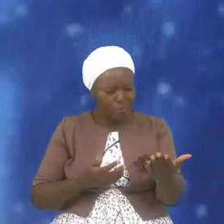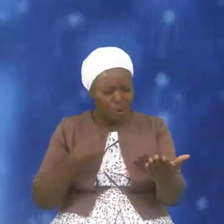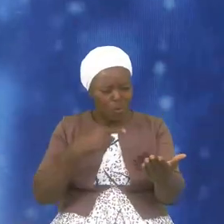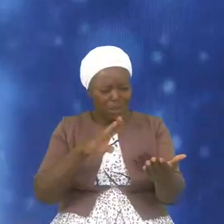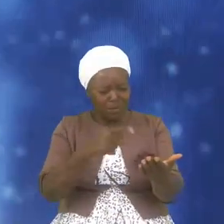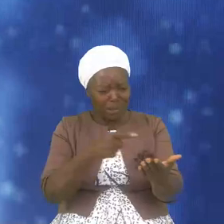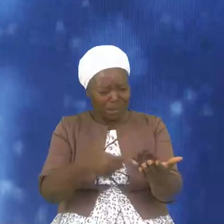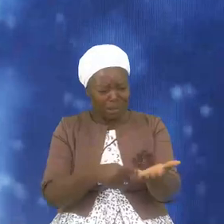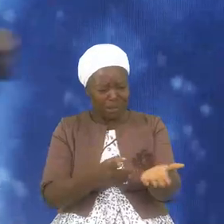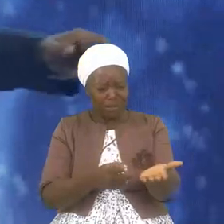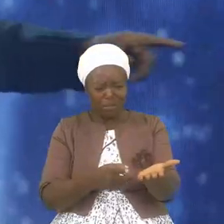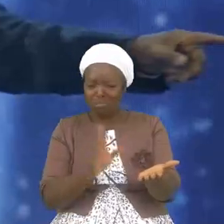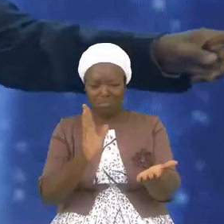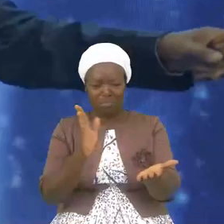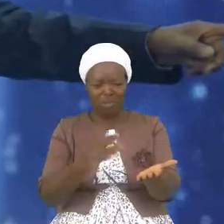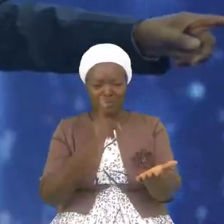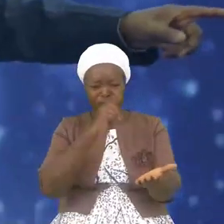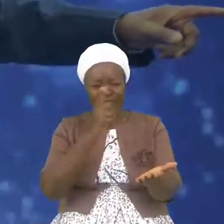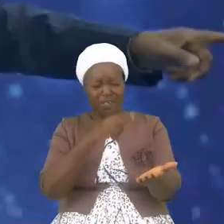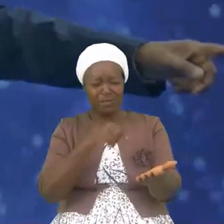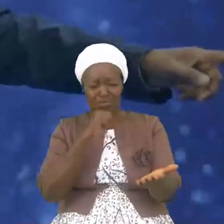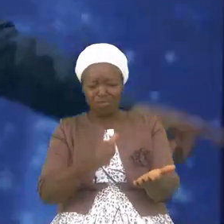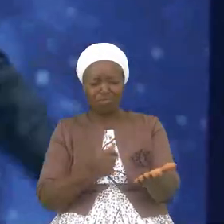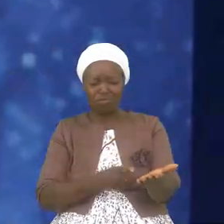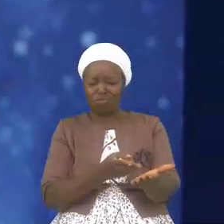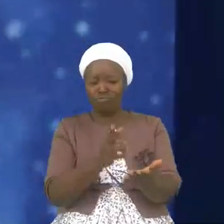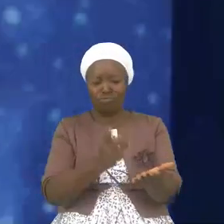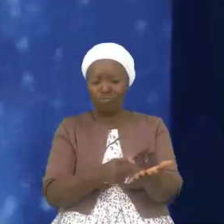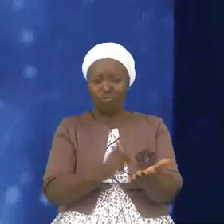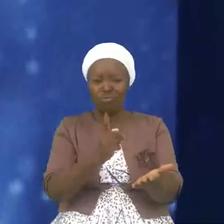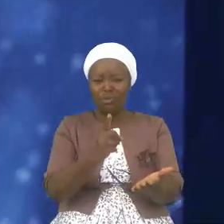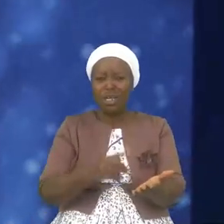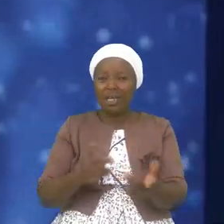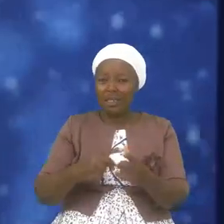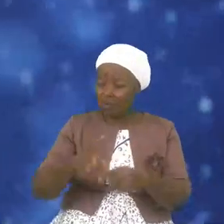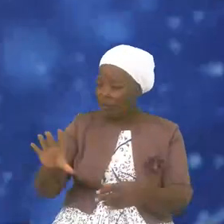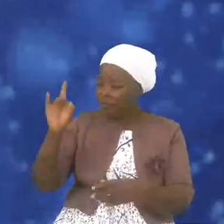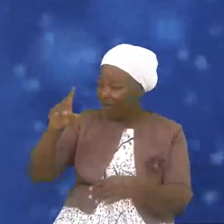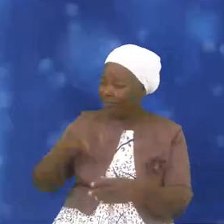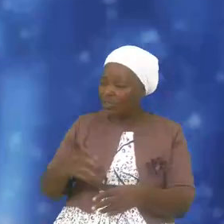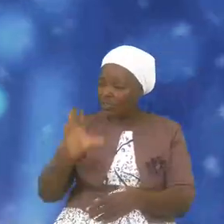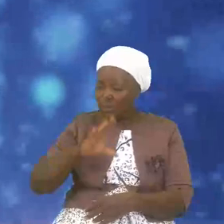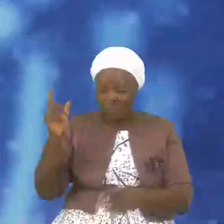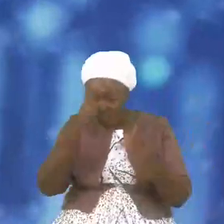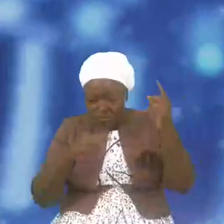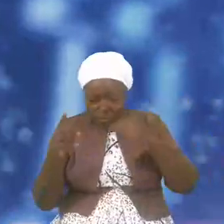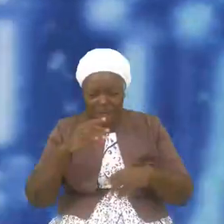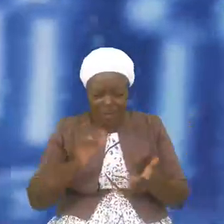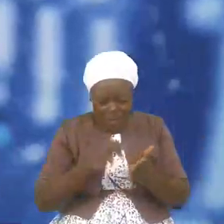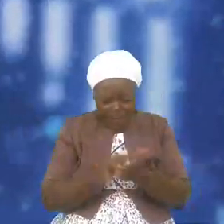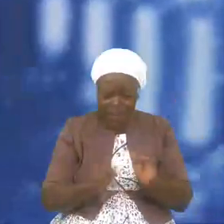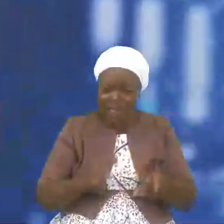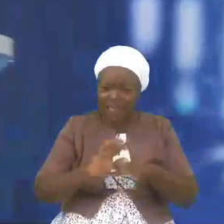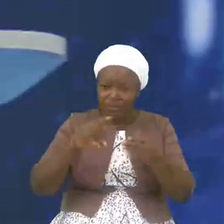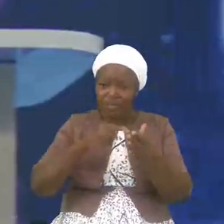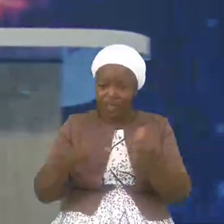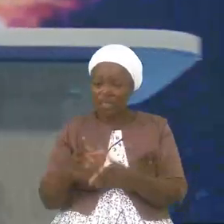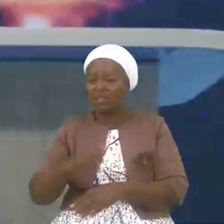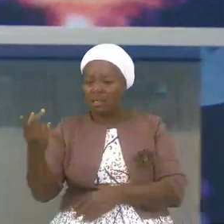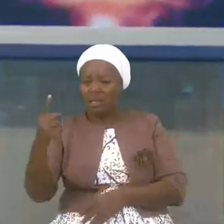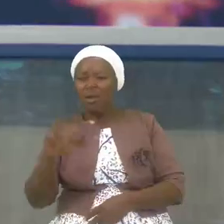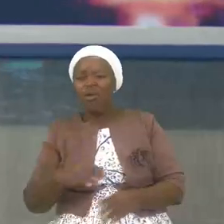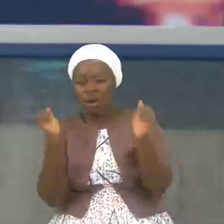On essayait d'identifier ces gens-là qui délivrent ces faux passeports. Viens ici maintenant et on enferme le